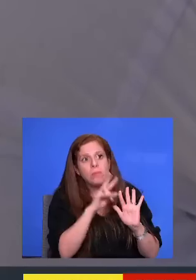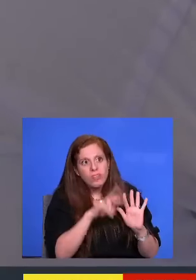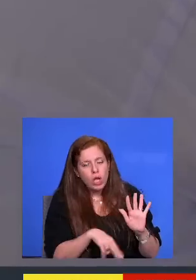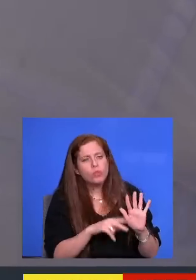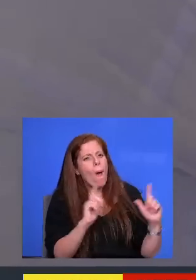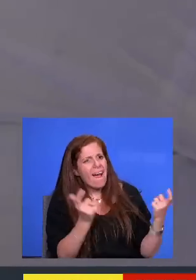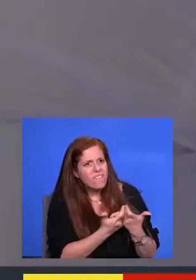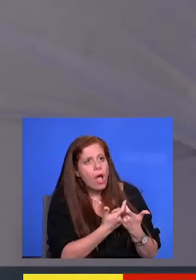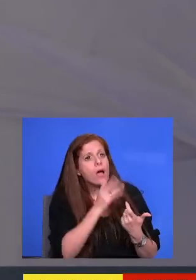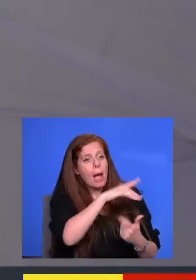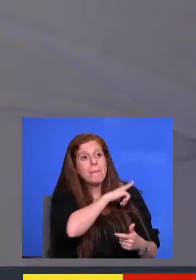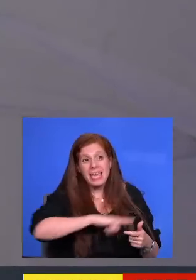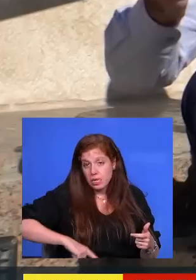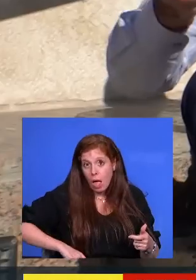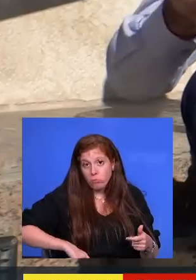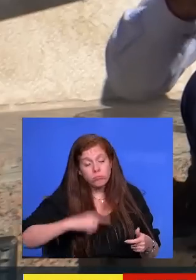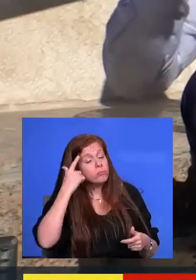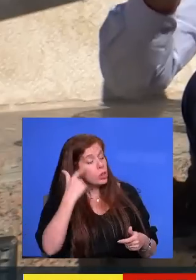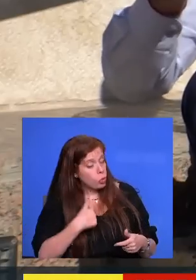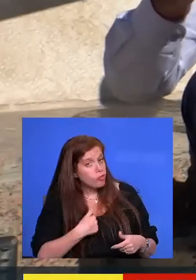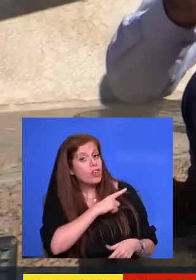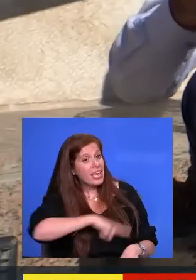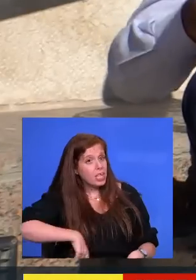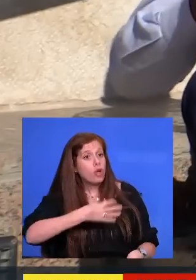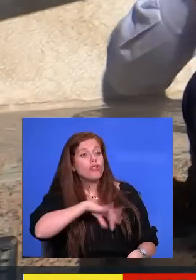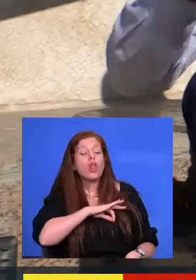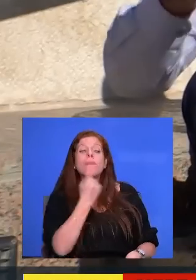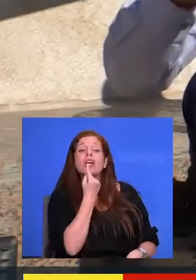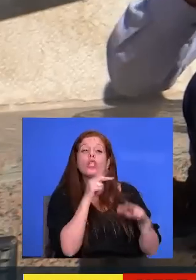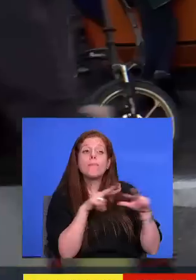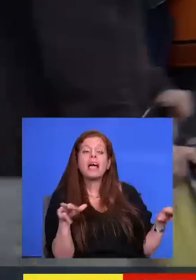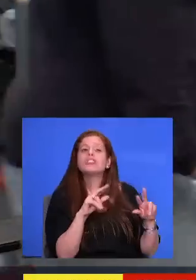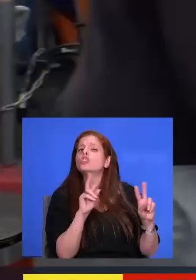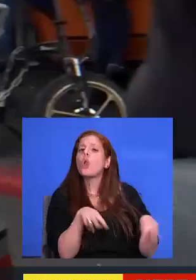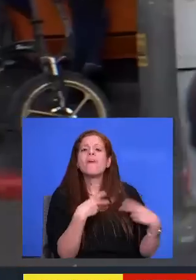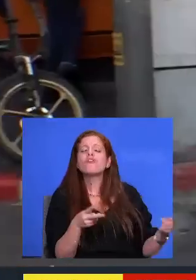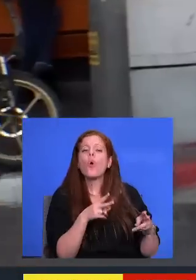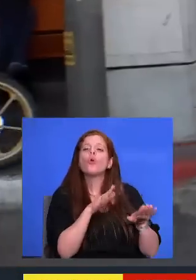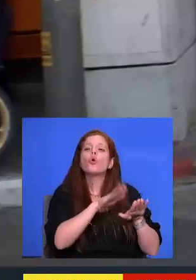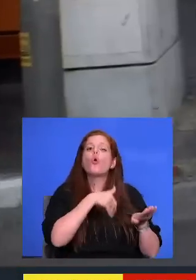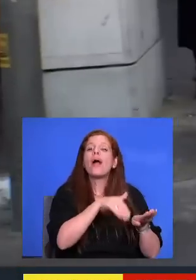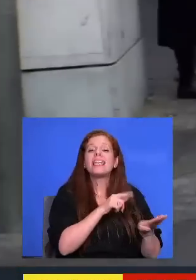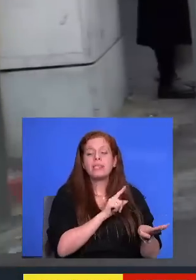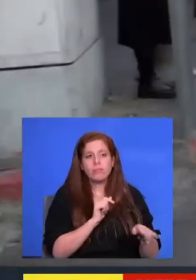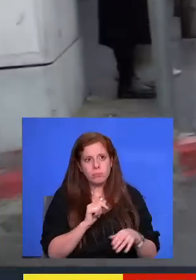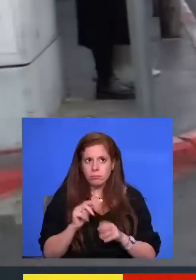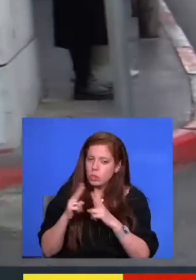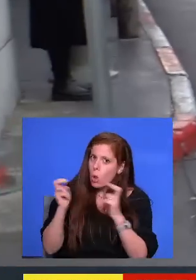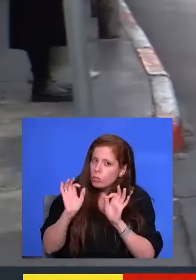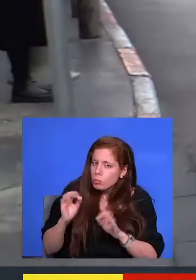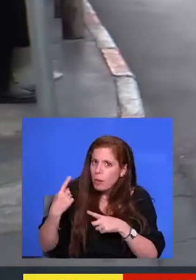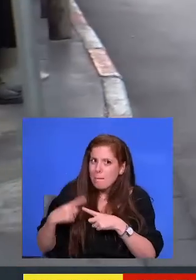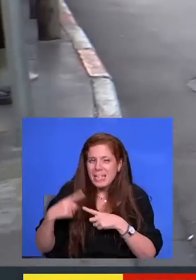אכיפה, גם העירייה... אני חושב שזו העירה שלנו בין היחידות בארץ שלא מאפשרות קורקינטים. בתור עיר שממש מקפידה על